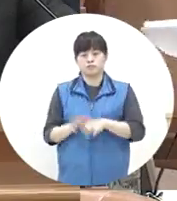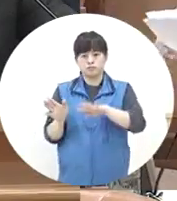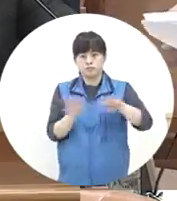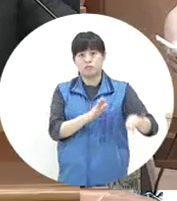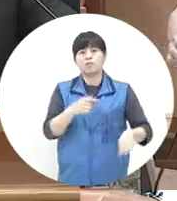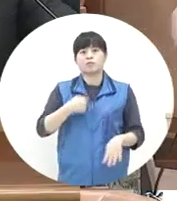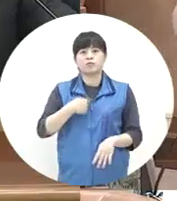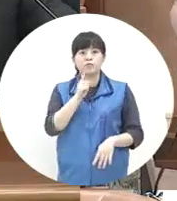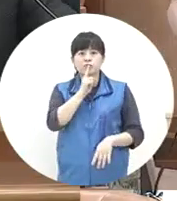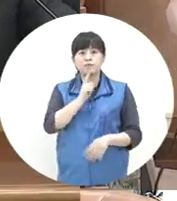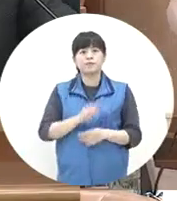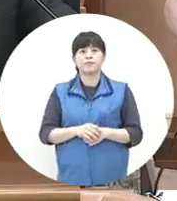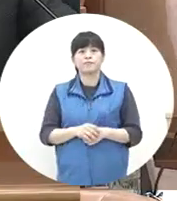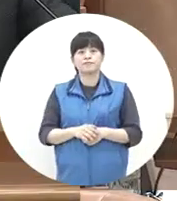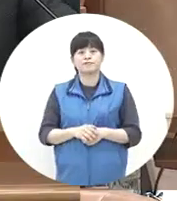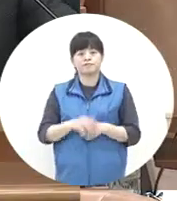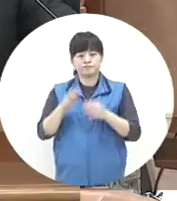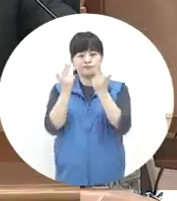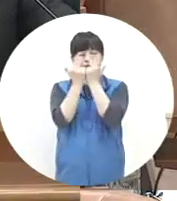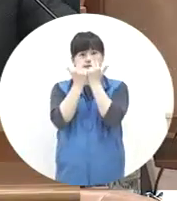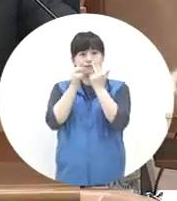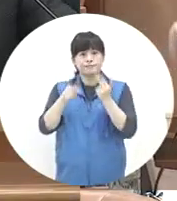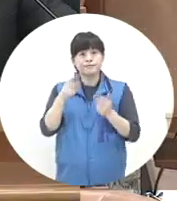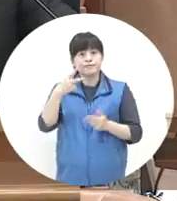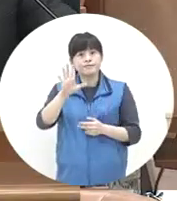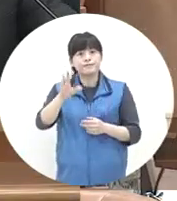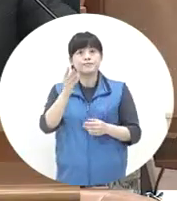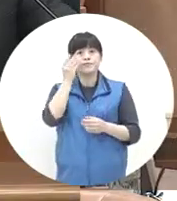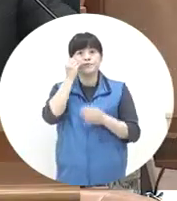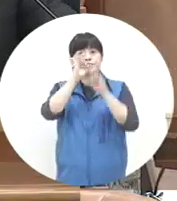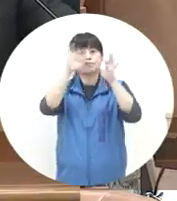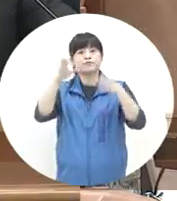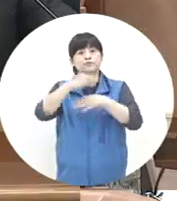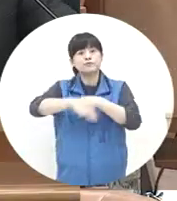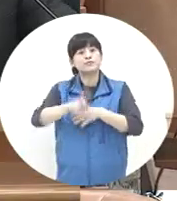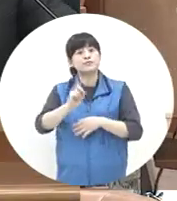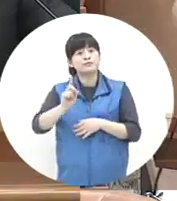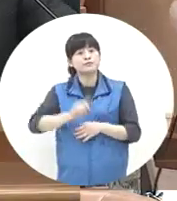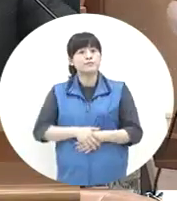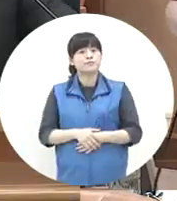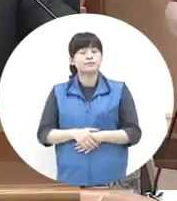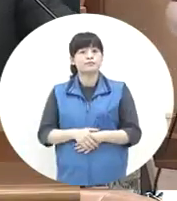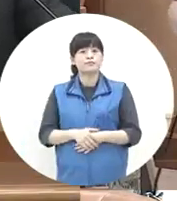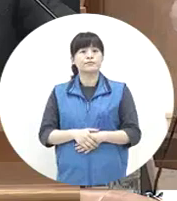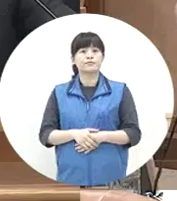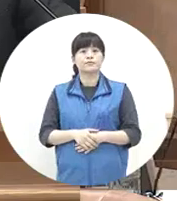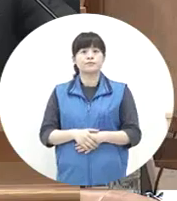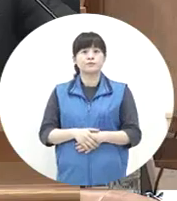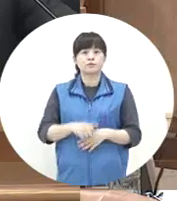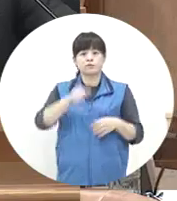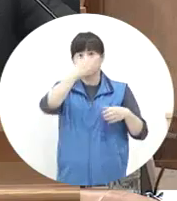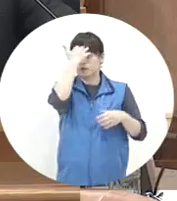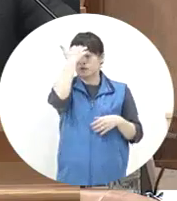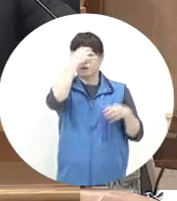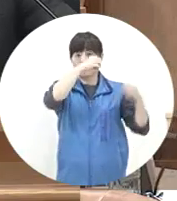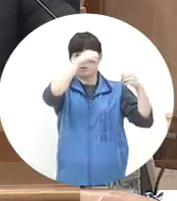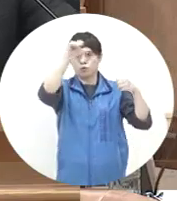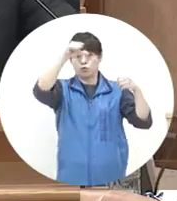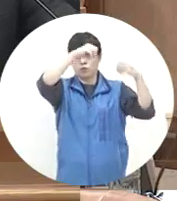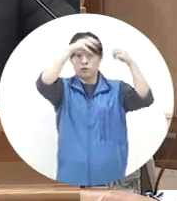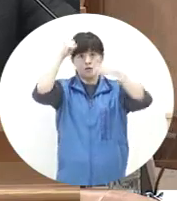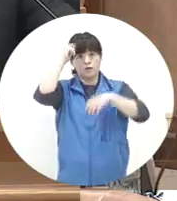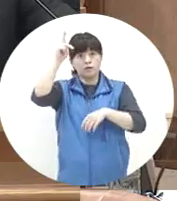说，我们新北市还有什么观光做不足的？我们五星级的饭店有几家？